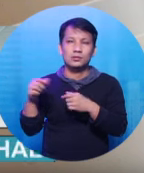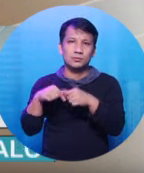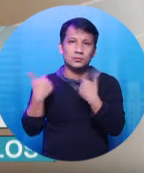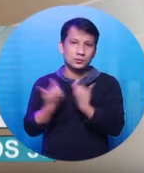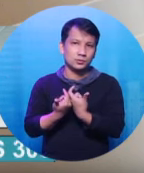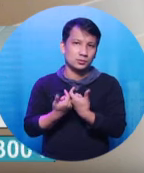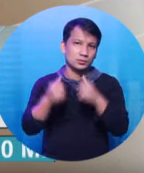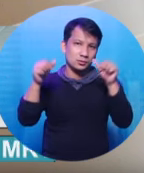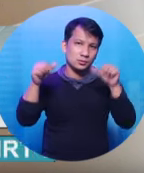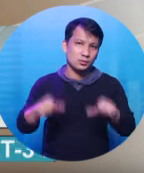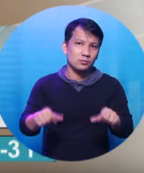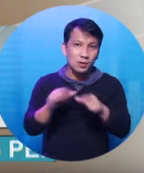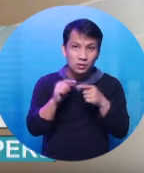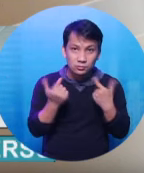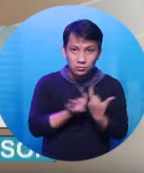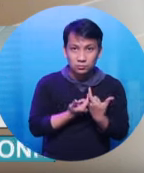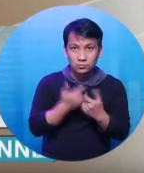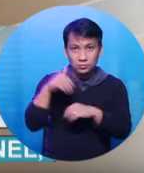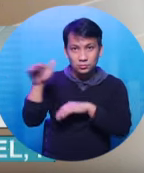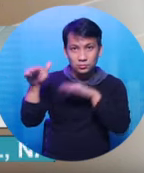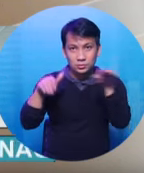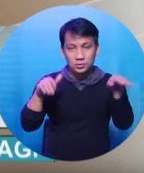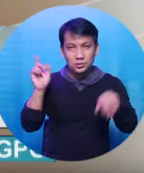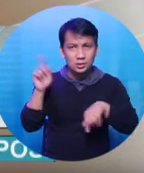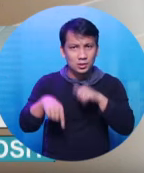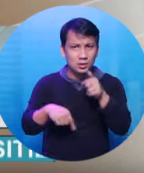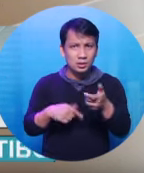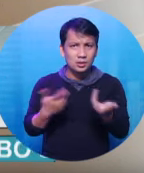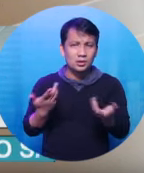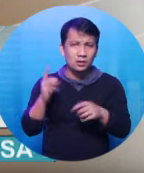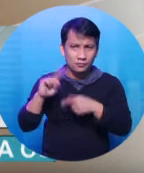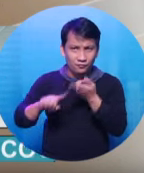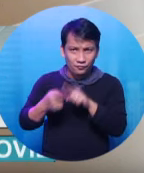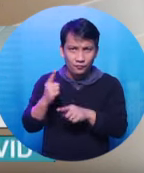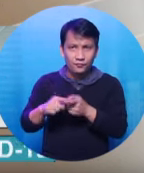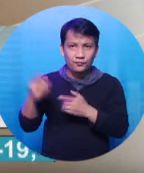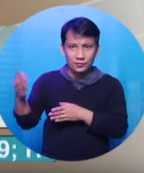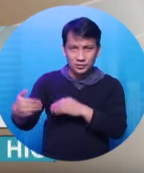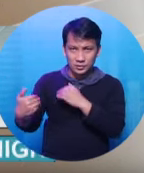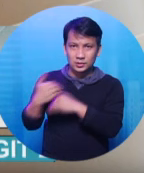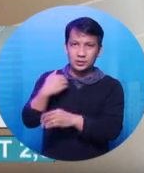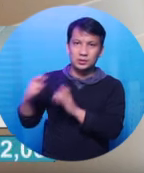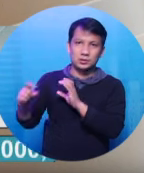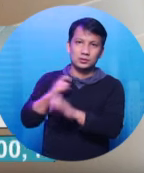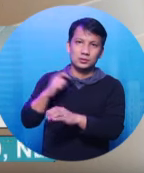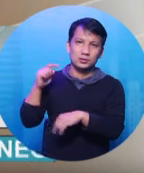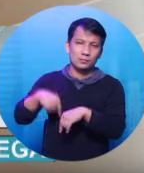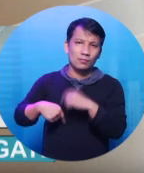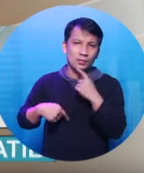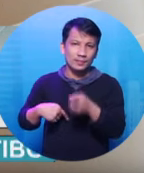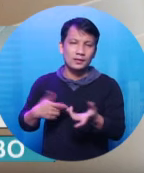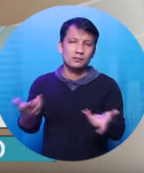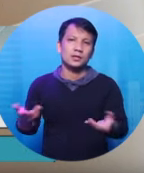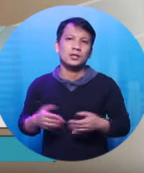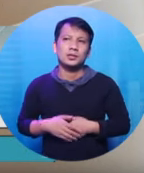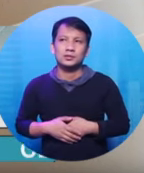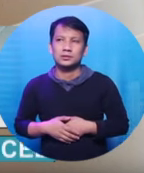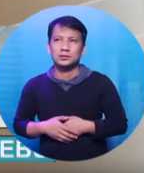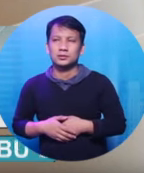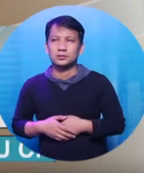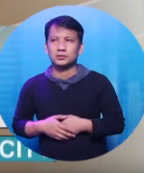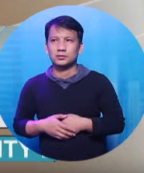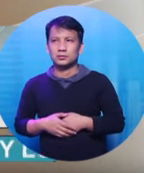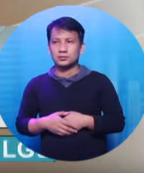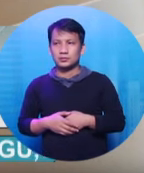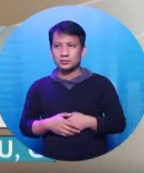mga screenshots po kami. Mabuti na lang po may mga kaibigan kaming nag-check. Ayun. So yun nga pong sabi ng lawyer. Teka lang,